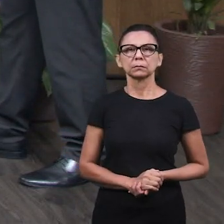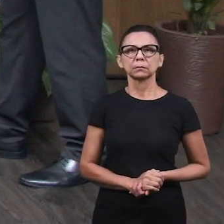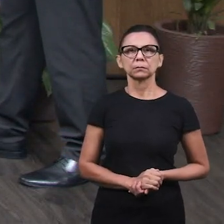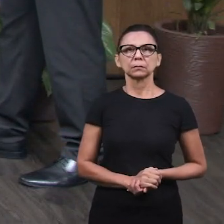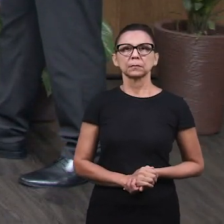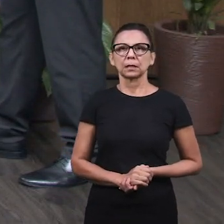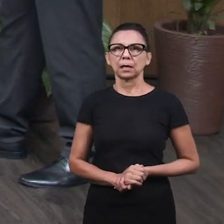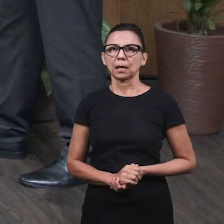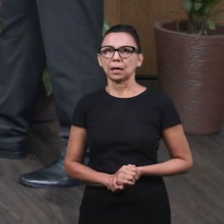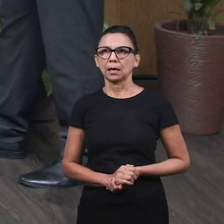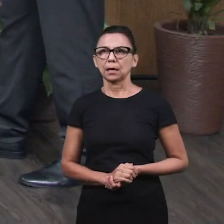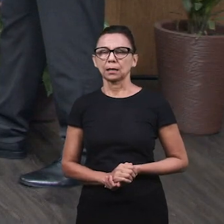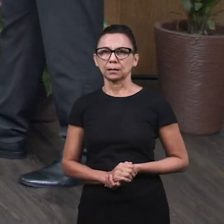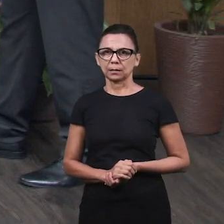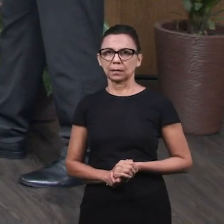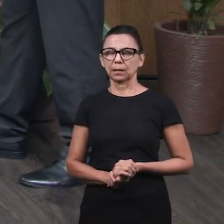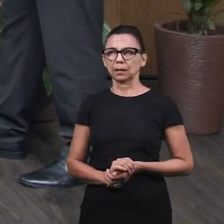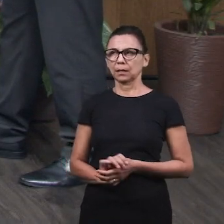cette image